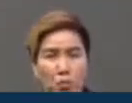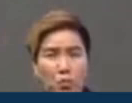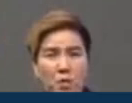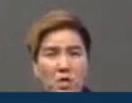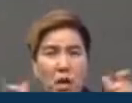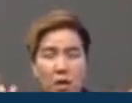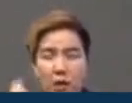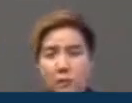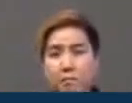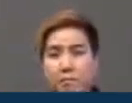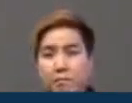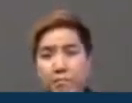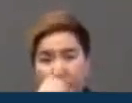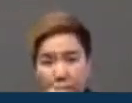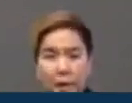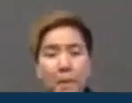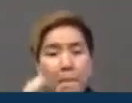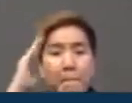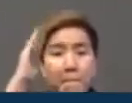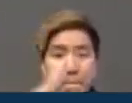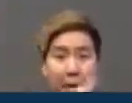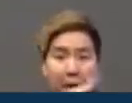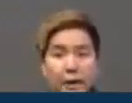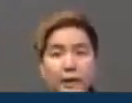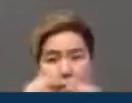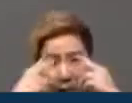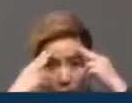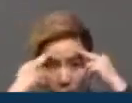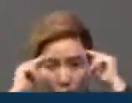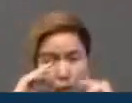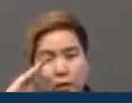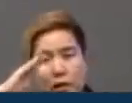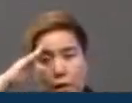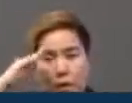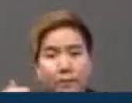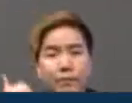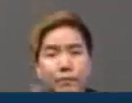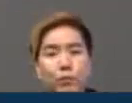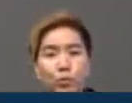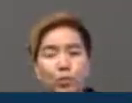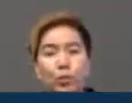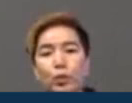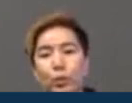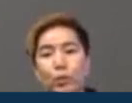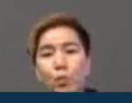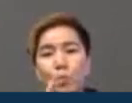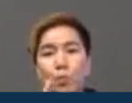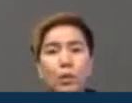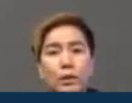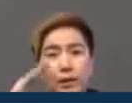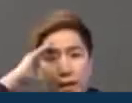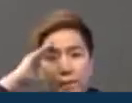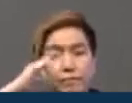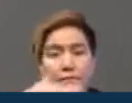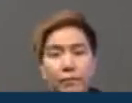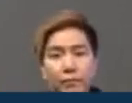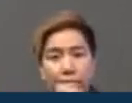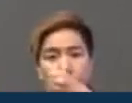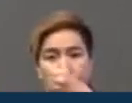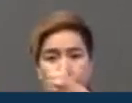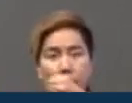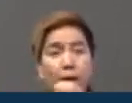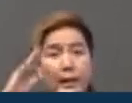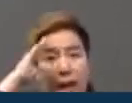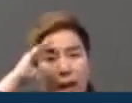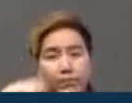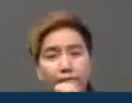รษฐกิจทั่วโลกตกต่ำในฐานะที่ไทยเป็นเจ้าภาพการประชุมจึงมีความสำคัญที่จะผลักดันให้มีการลงทุนทางเศรษฐกิจโดยเฉพา